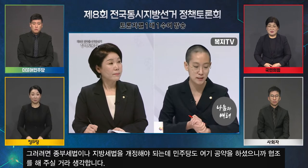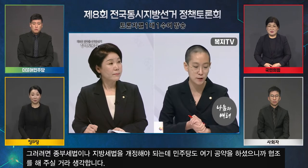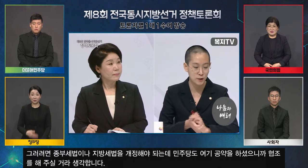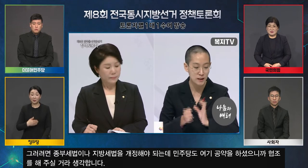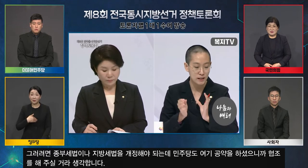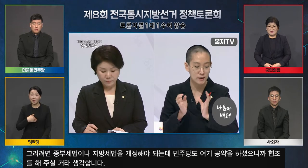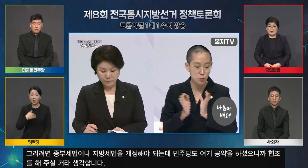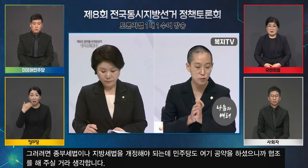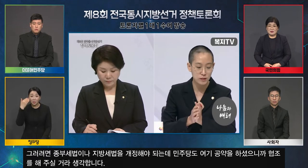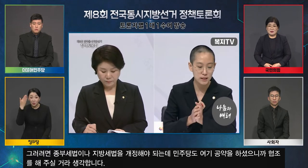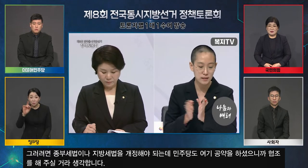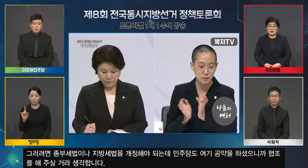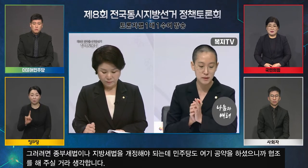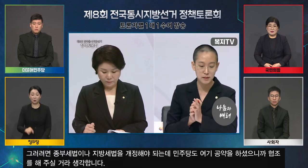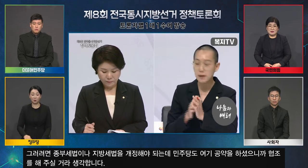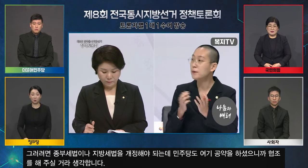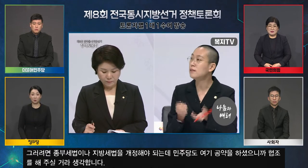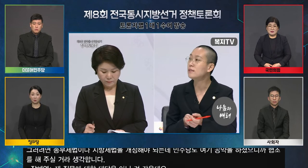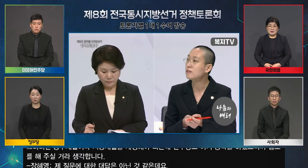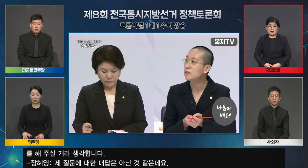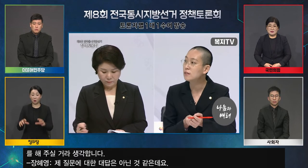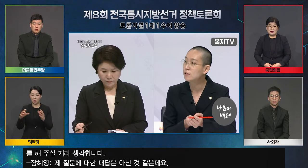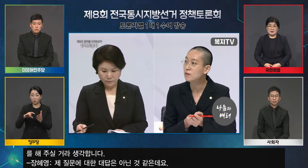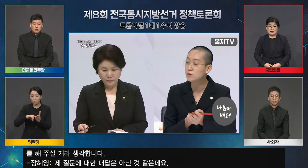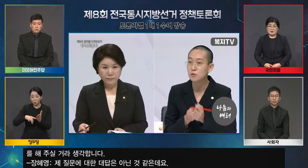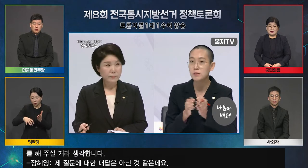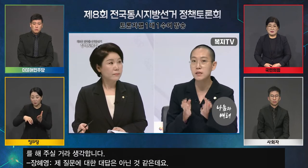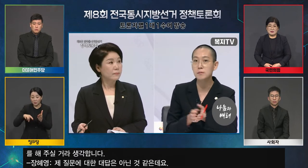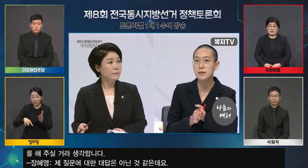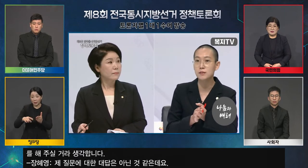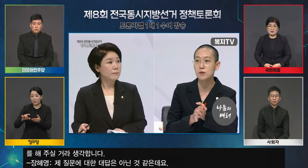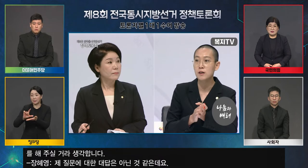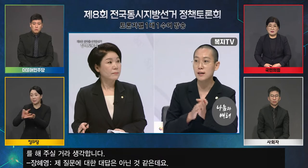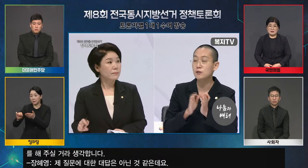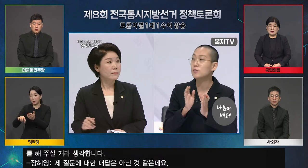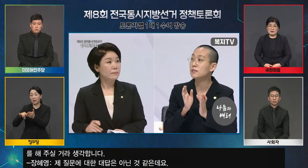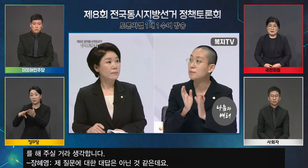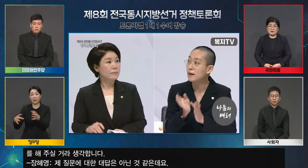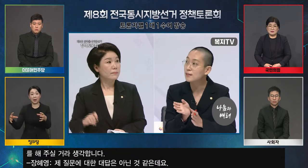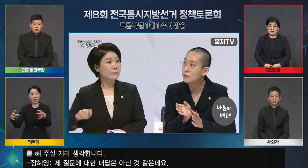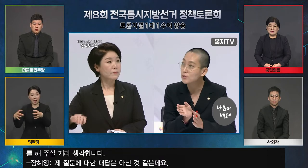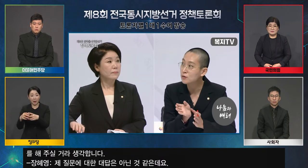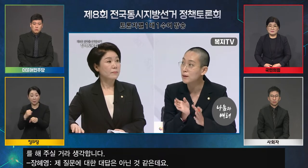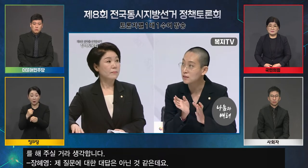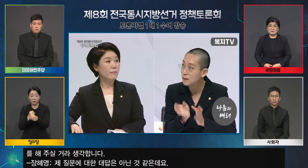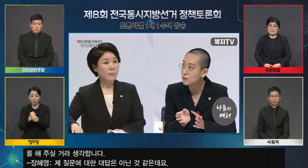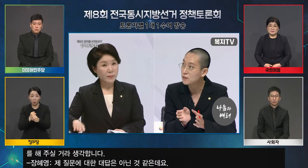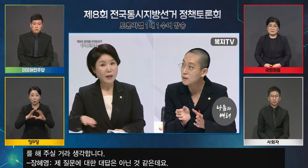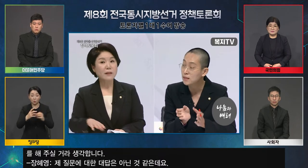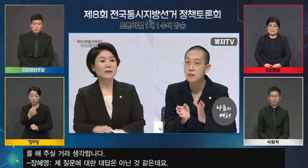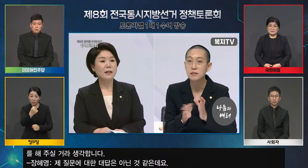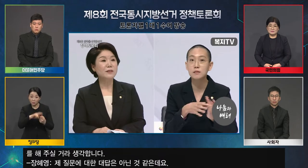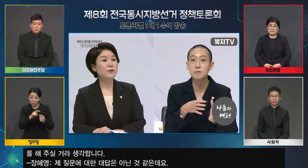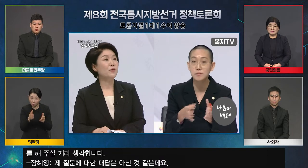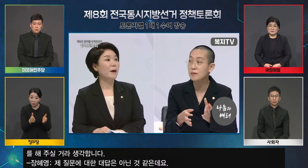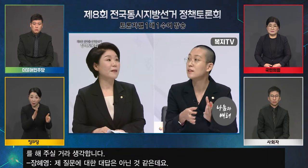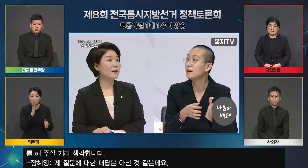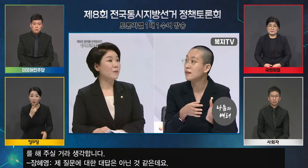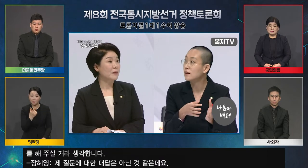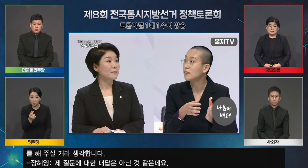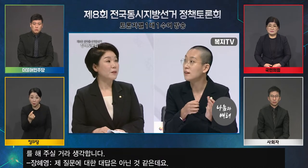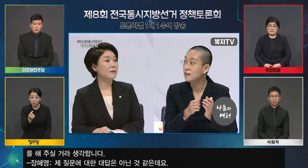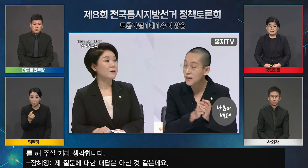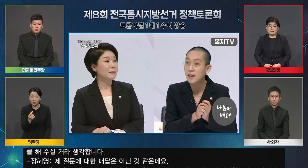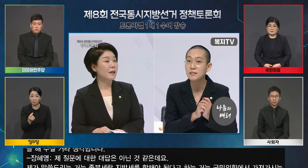말씀드리는 건 그 종부세랑 지방세를 합해야 된다고 하는 거는 국민의힘에서 가져가시는 방향성이라고 말씀하셨지만 네. 장기적으로